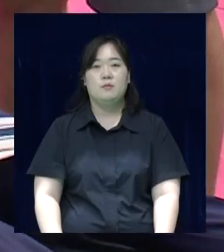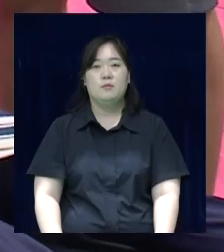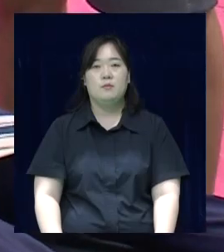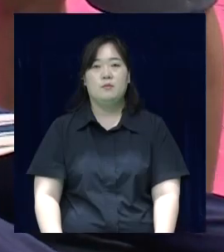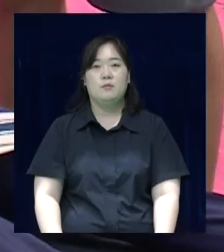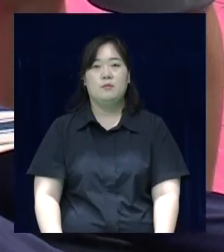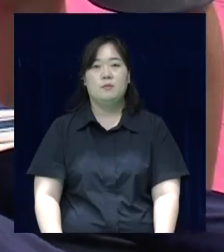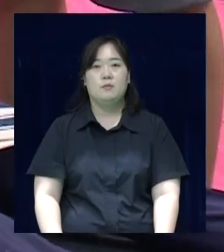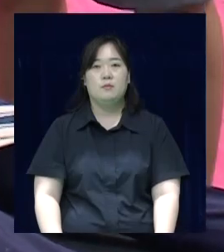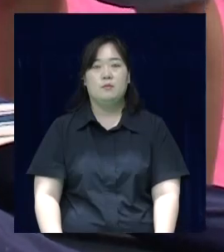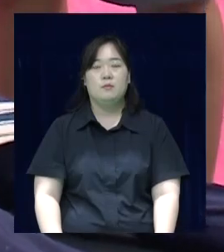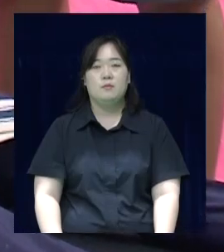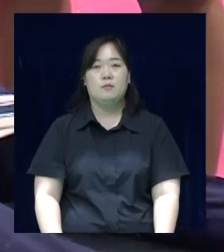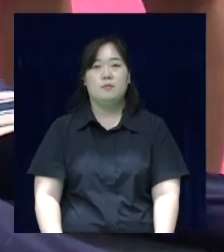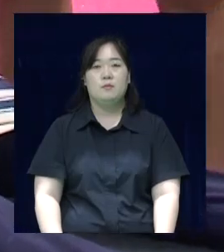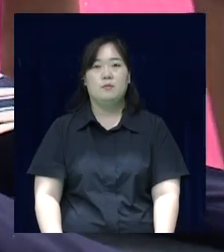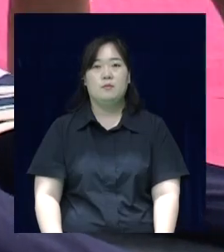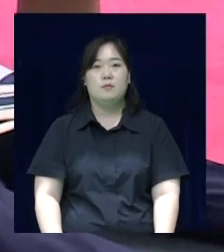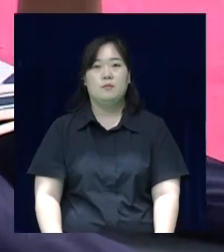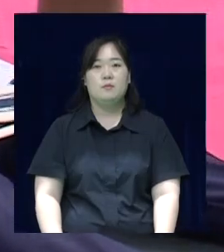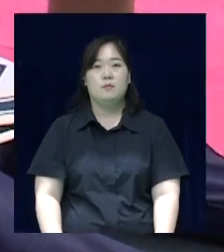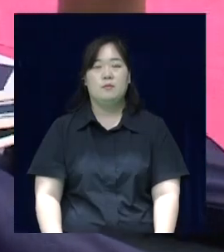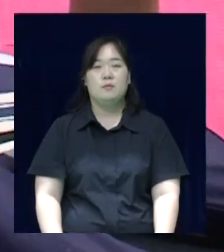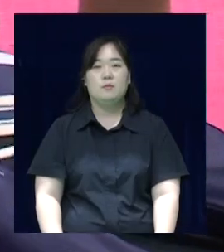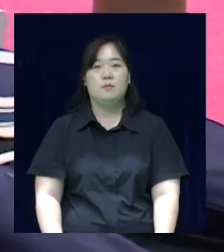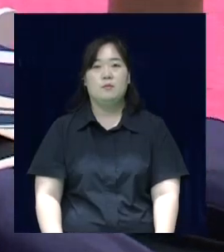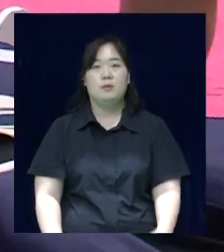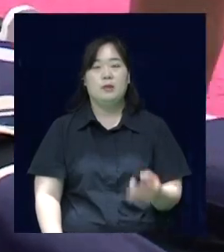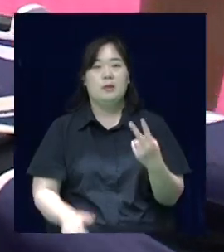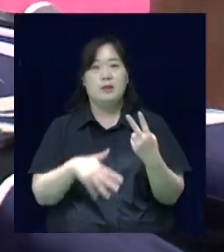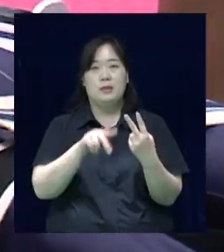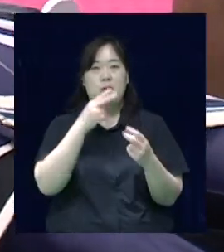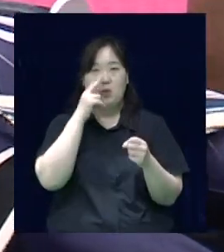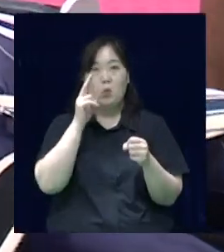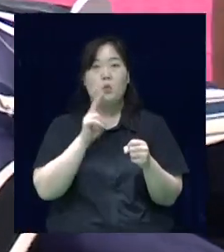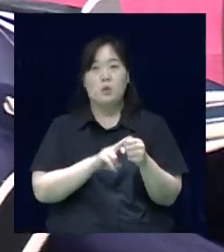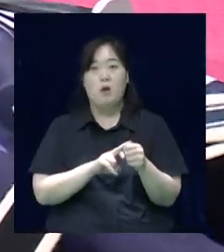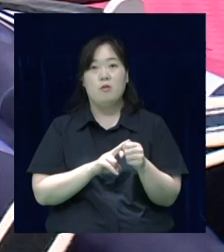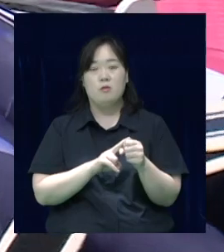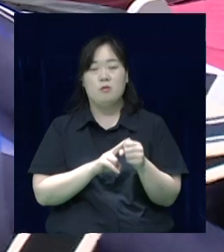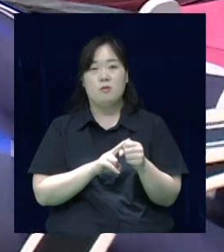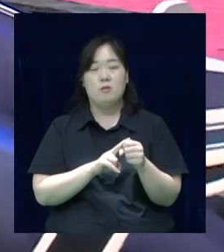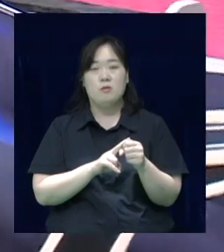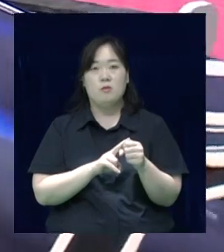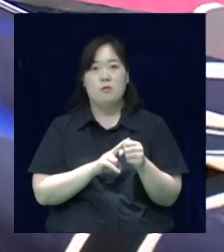심호흡을 크게 가다듬고 있는 박정훈 선수의 2차 시도 이어지고 있습니다.